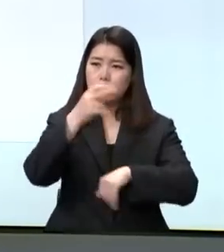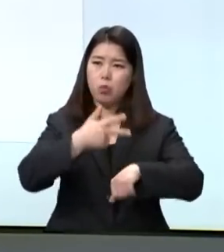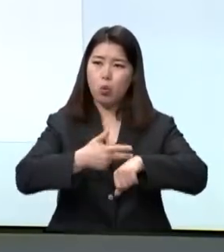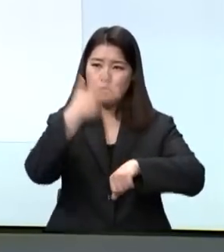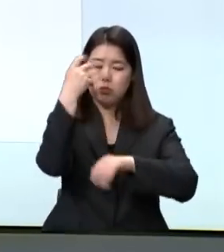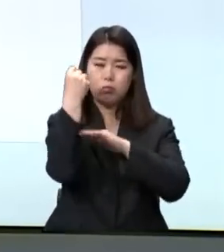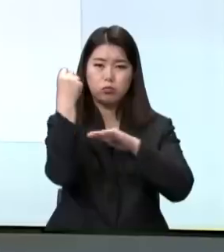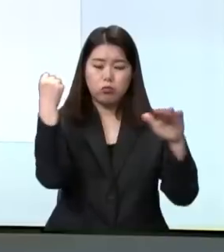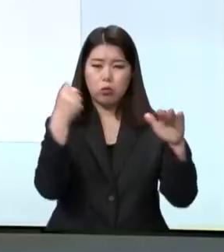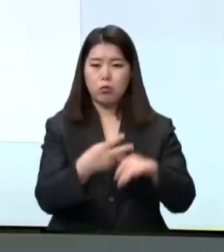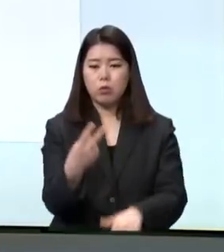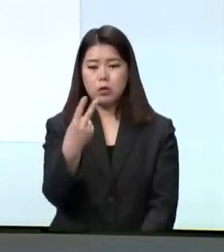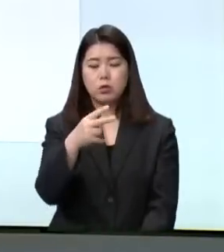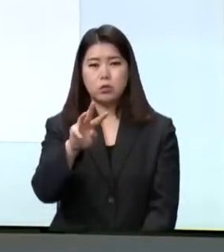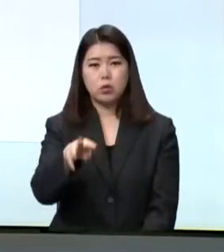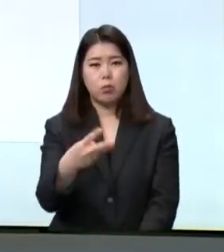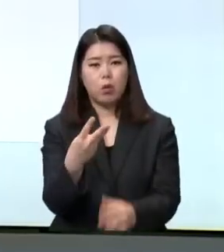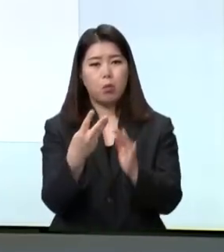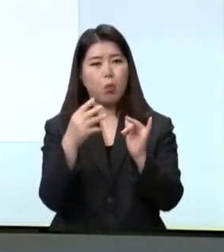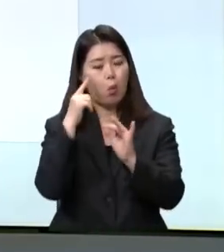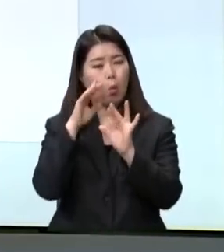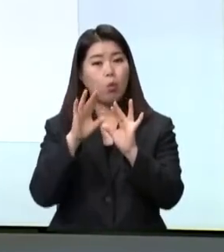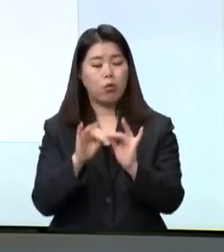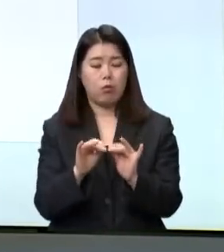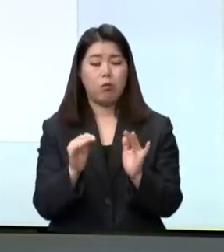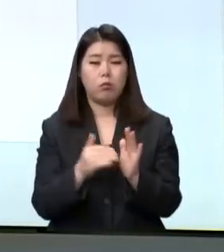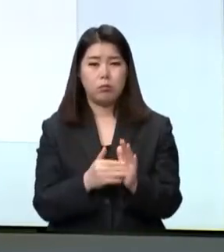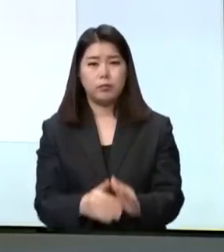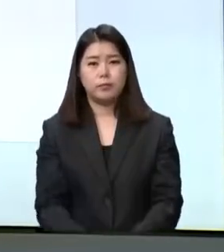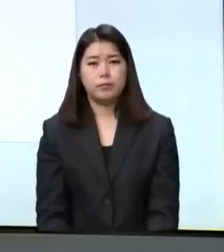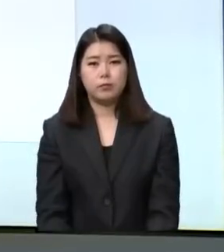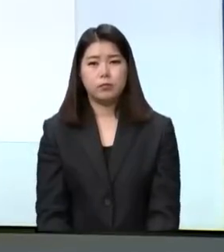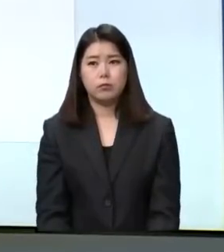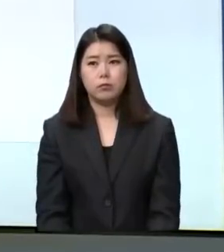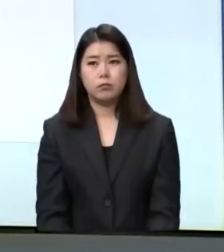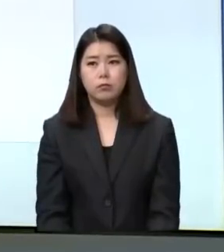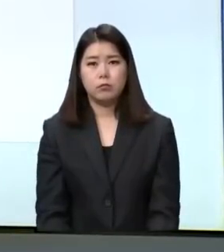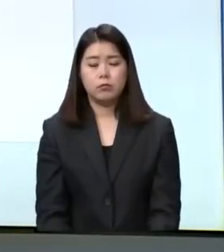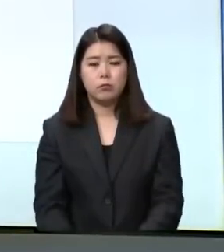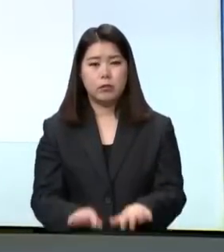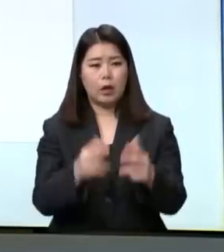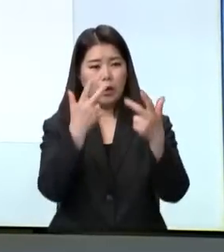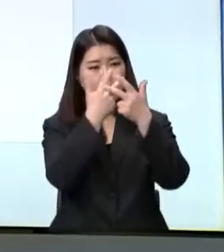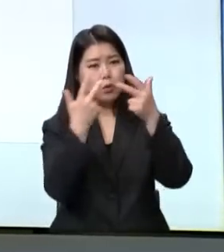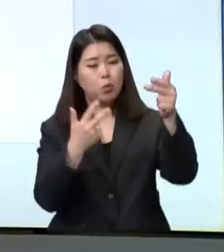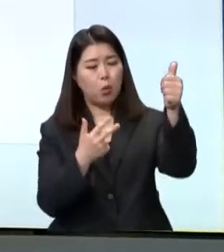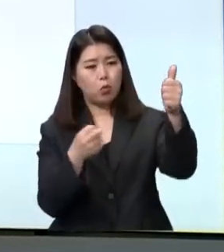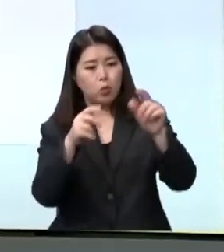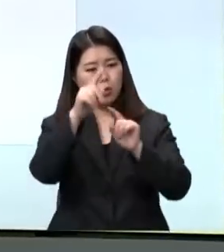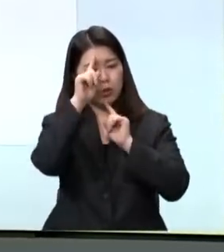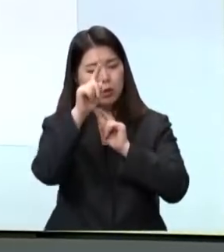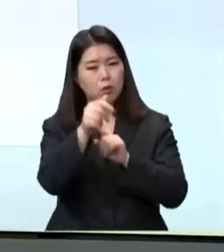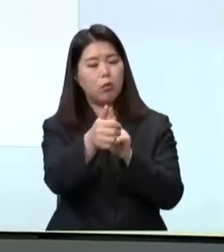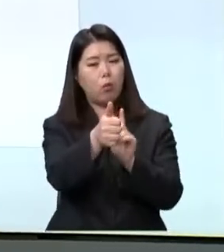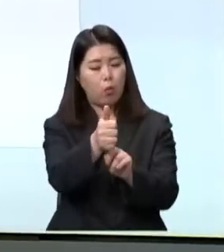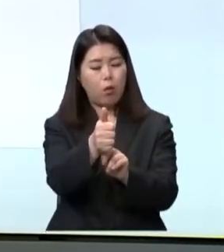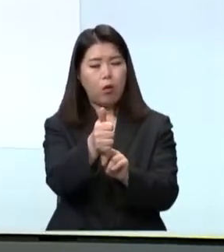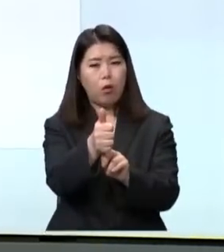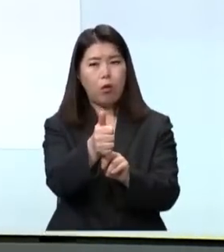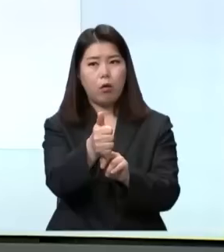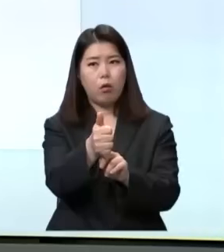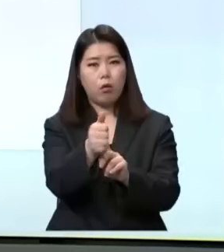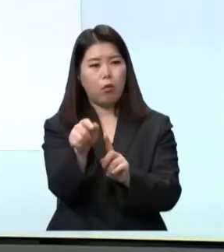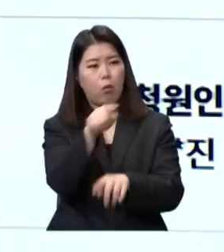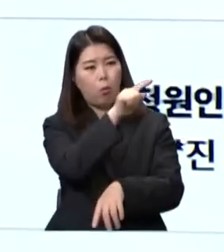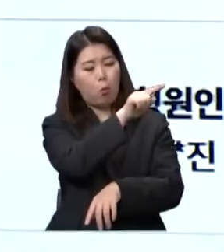일단 2300명 정도가 청원에 동의를 했는데 이게 본의 아니고 어쨌거나 이재명 대표와 이원우 의원 이원욱